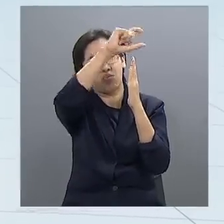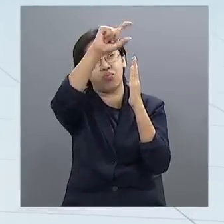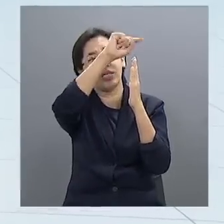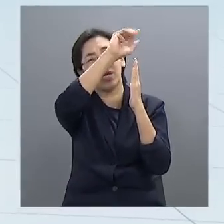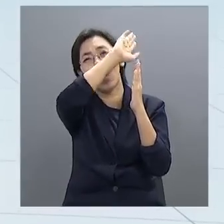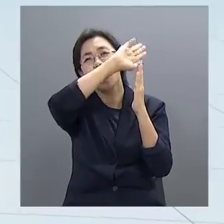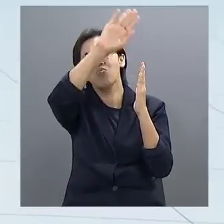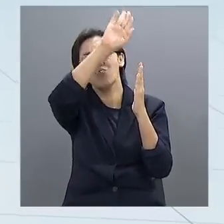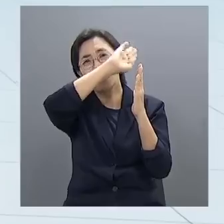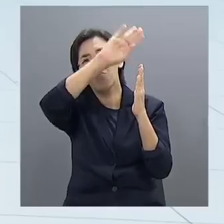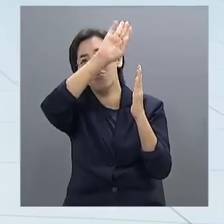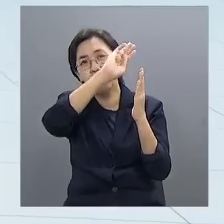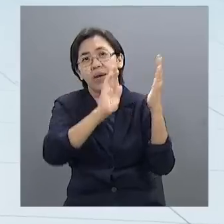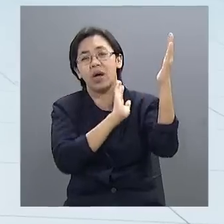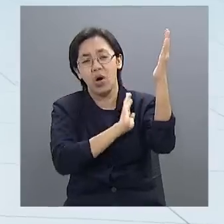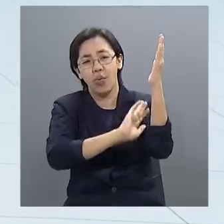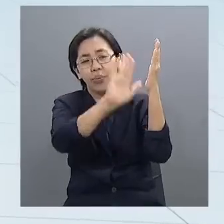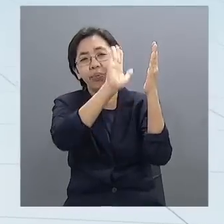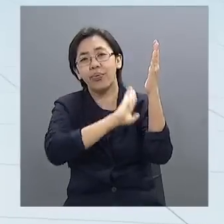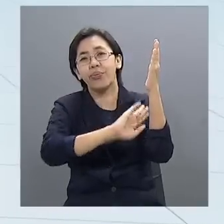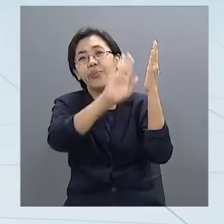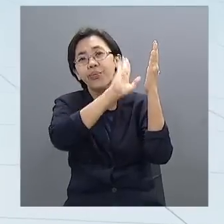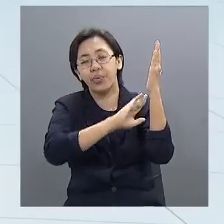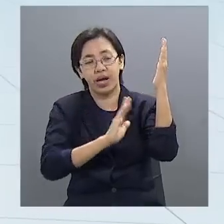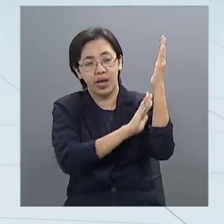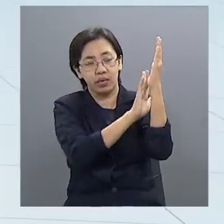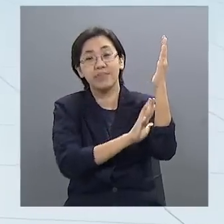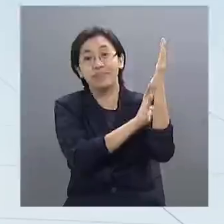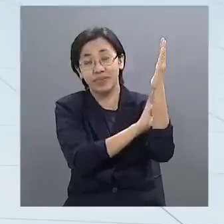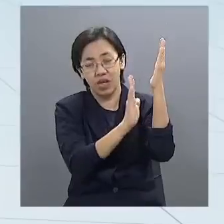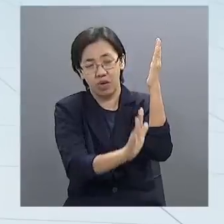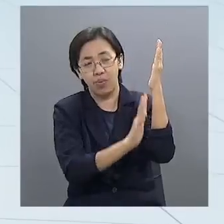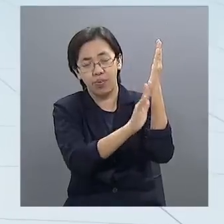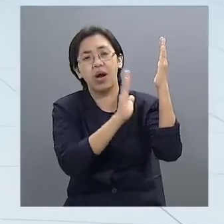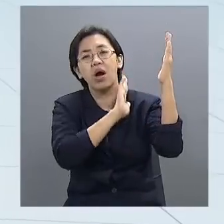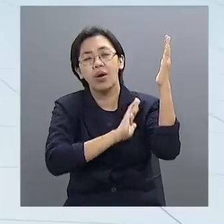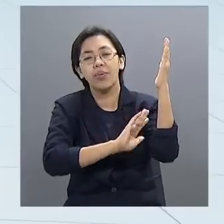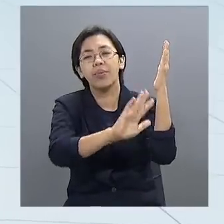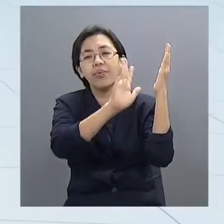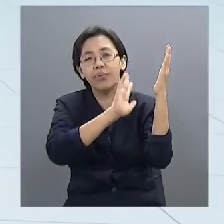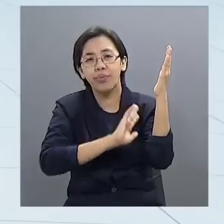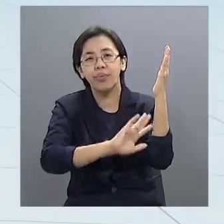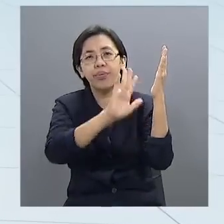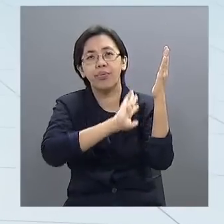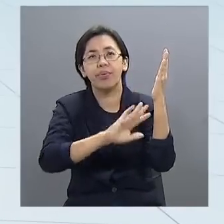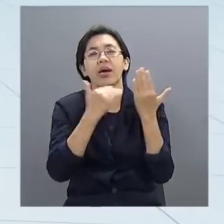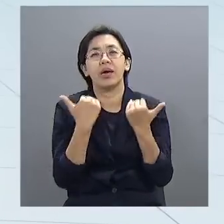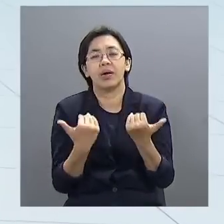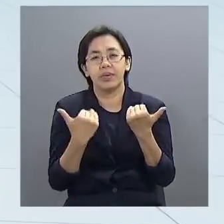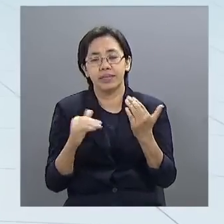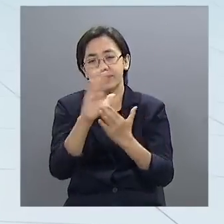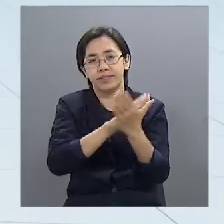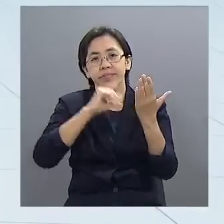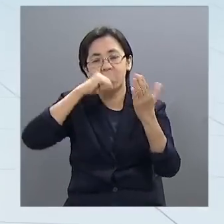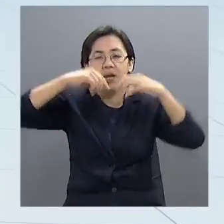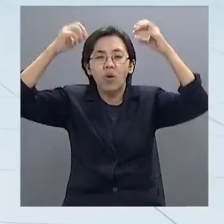สุมตะวันตกเฉียงใต้ที่พัดเข้ามาปกคลุมทะเลอันดามันประเทศไทยและอ่าวไทยก็ยังคงมีกำลังอ่อนทำให้วันนี้นะคะบริเวณพื้นที่ประเทศไทยจะเห็นว่ายังมีฝนน้อยนะค